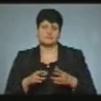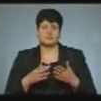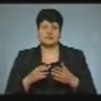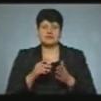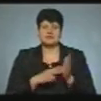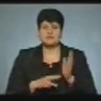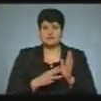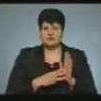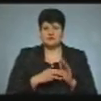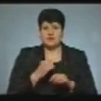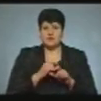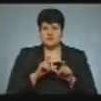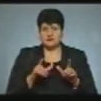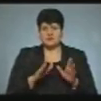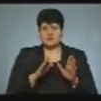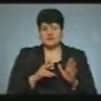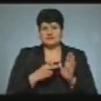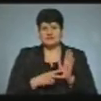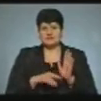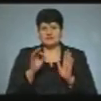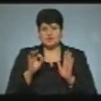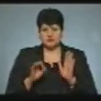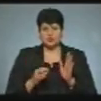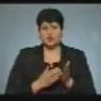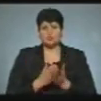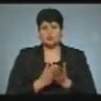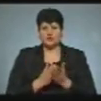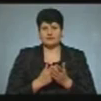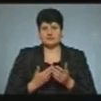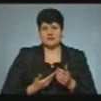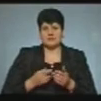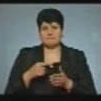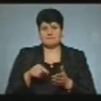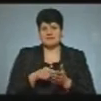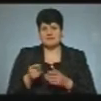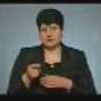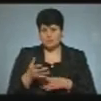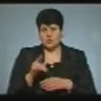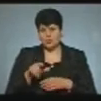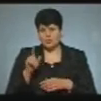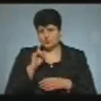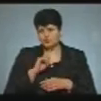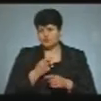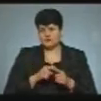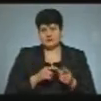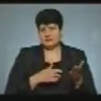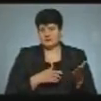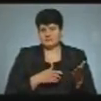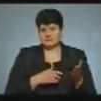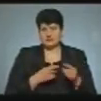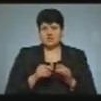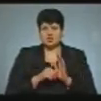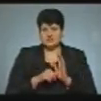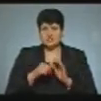78 аптека, будемо відверті, вона на 80% обслуговує саме жителів міста Тернополя. І людям зручно це. І кажуть, це все-таки